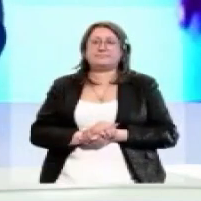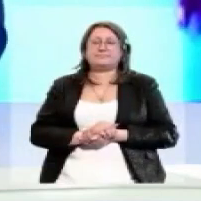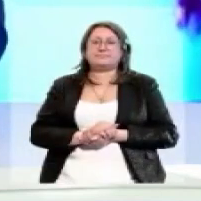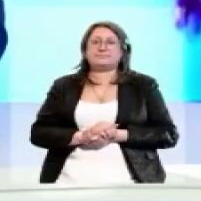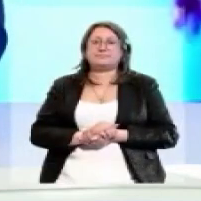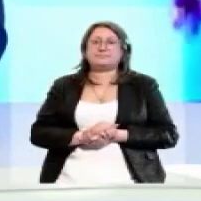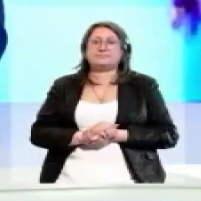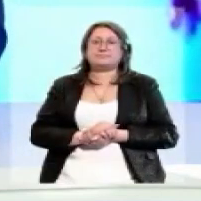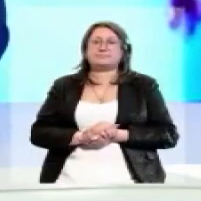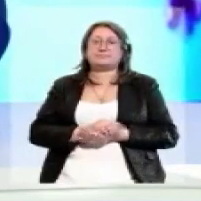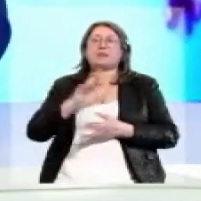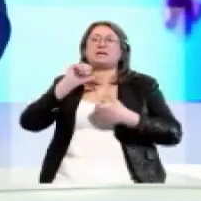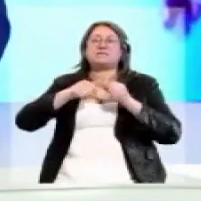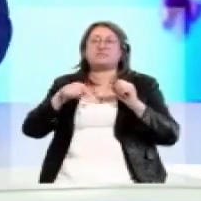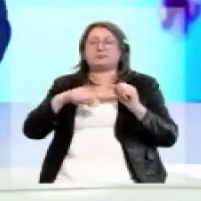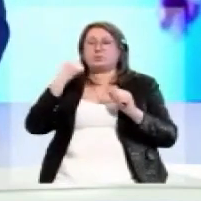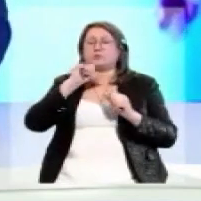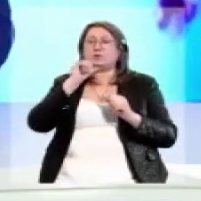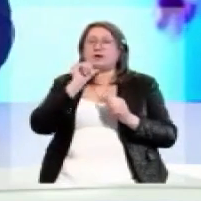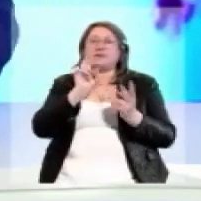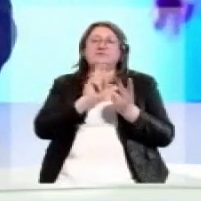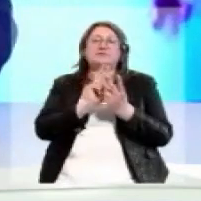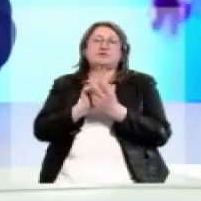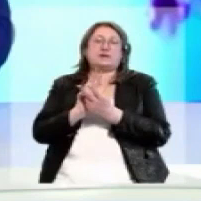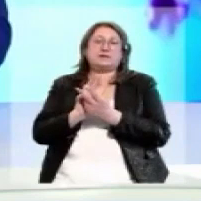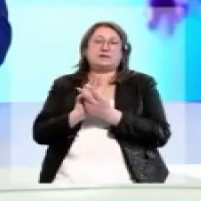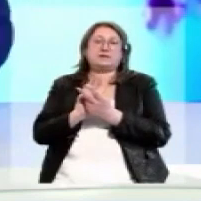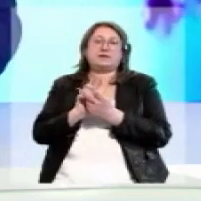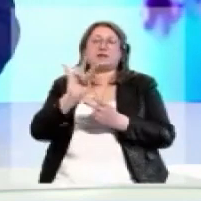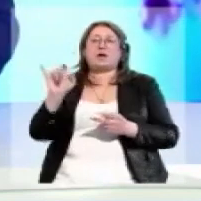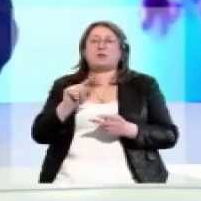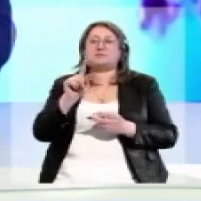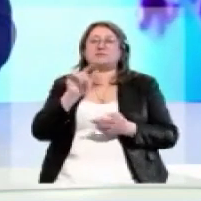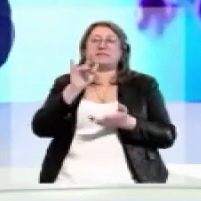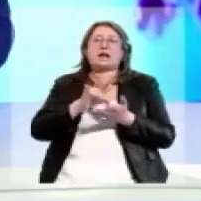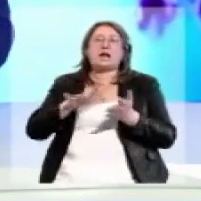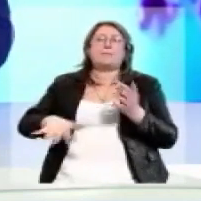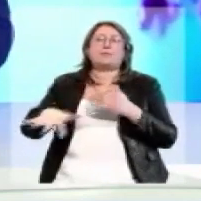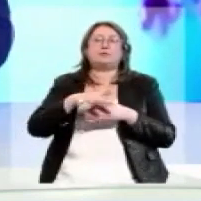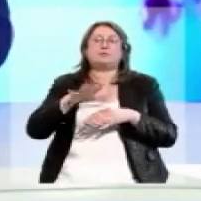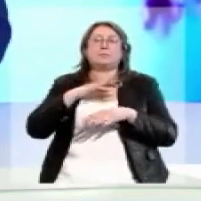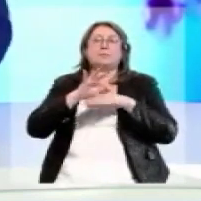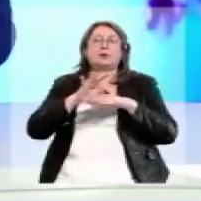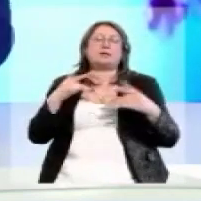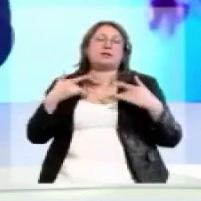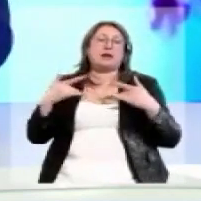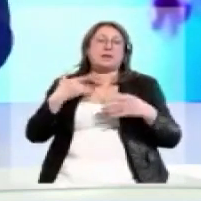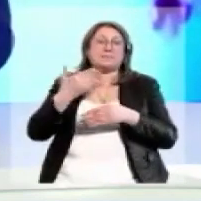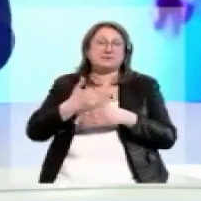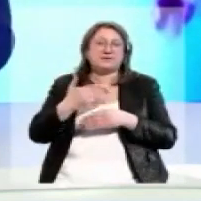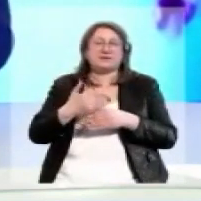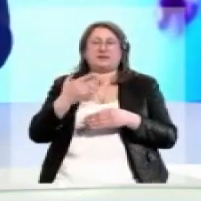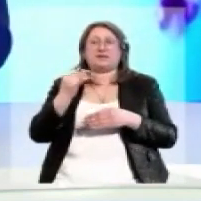Тілегіміз тәуелсіздік, тілегіміз тұрақтылық. Міне, еш алаңсыз Наурызды тойлатып жатырмыз. Бұны бізде басты байлық деп білеміз.